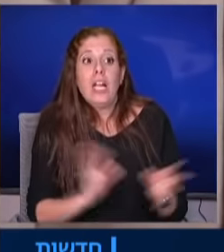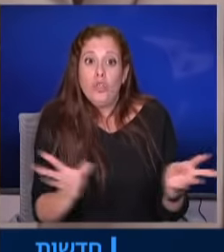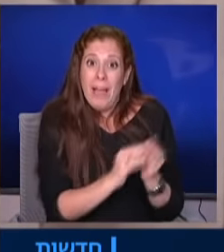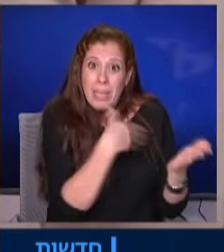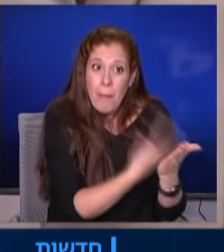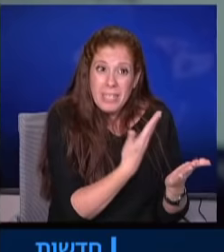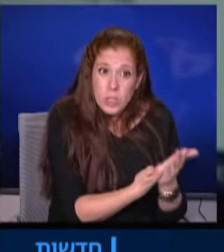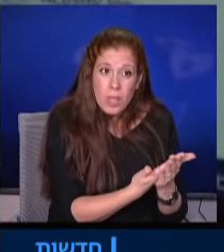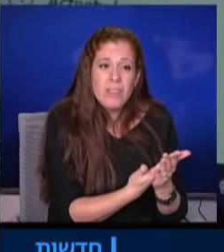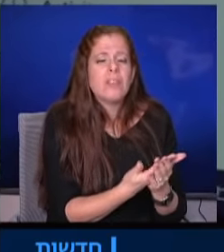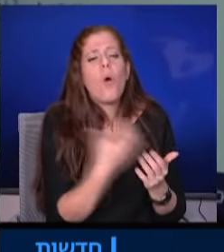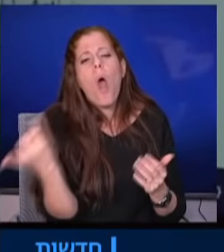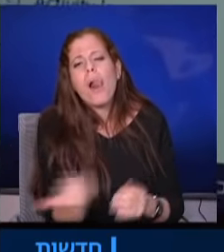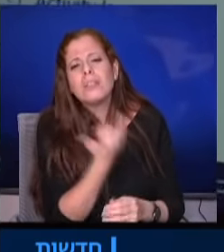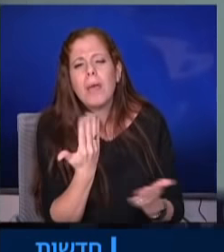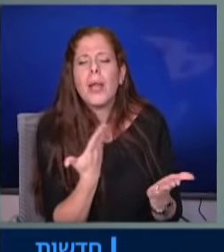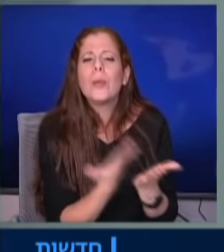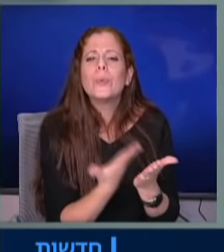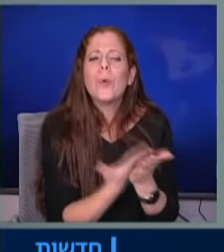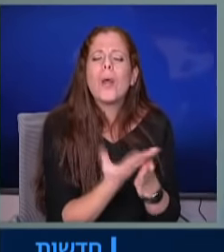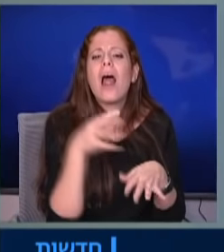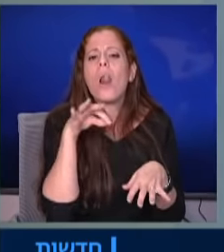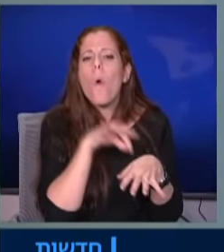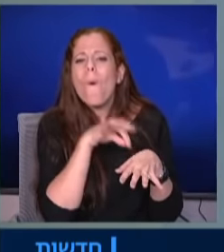שפות חדשות לבקרים עדויות על רופאים מטרידים.